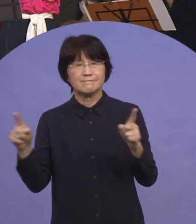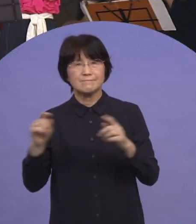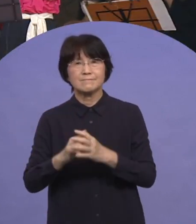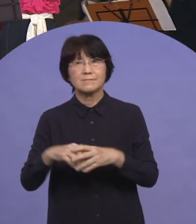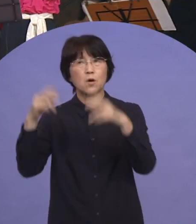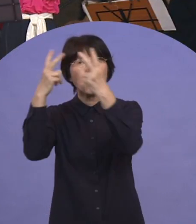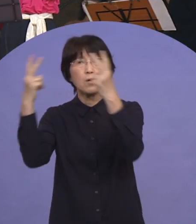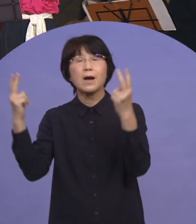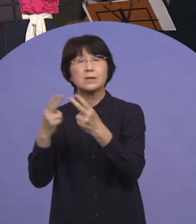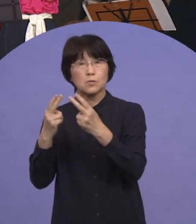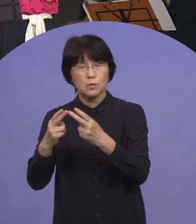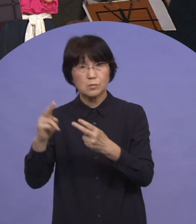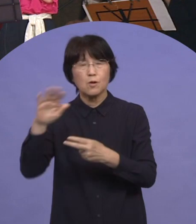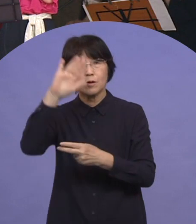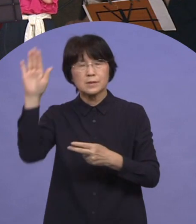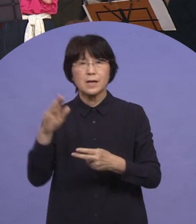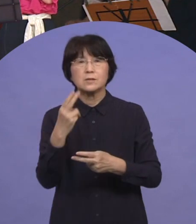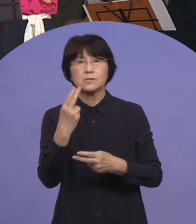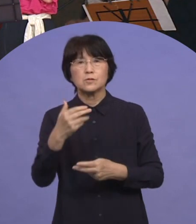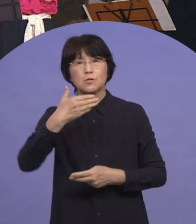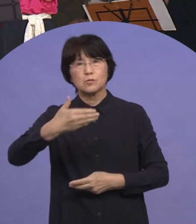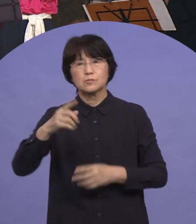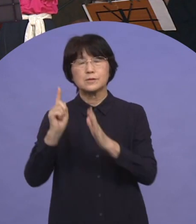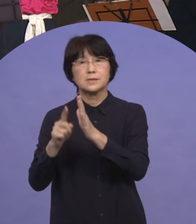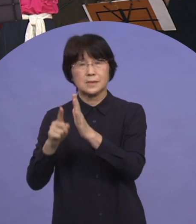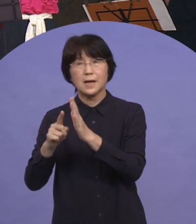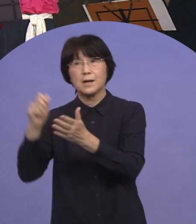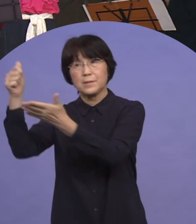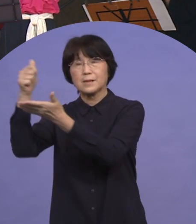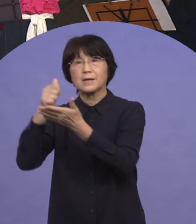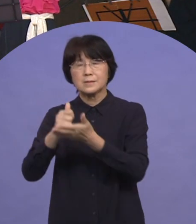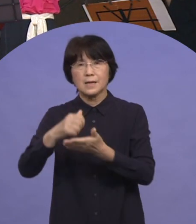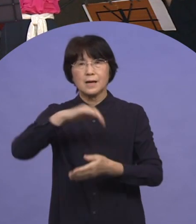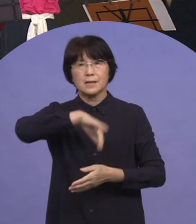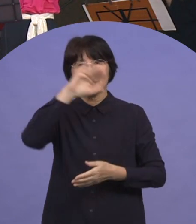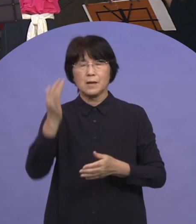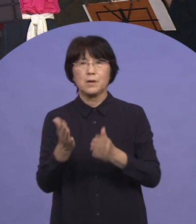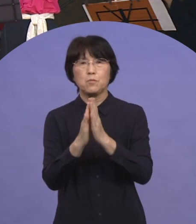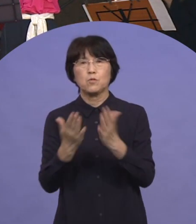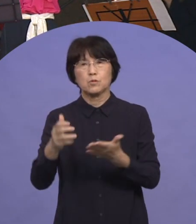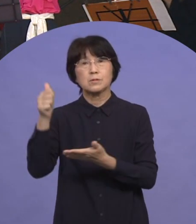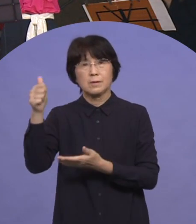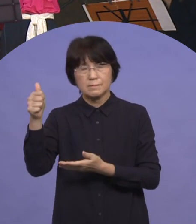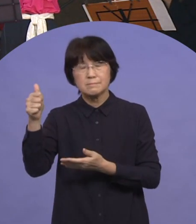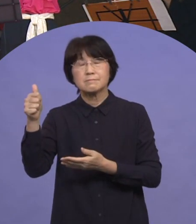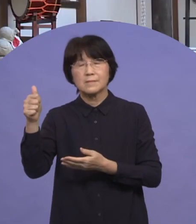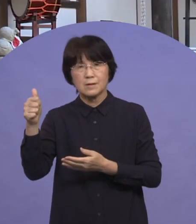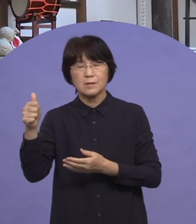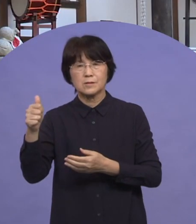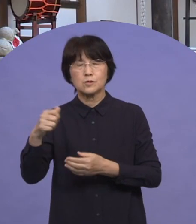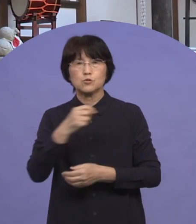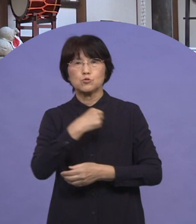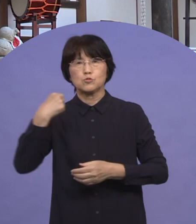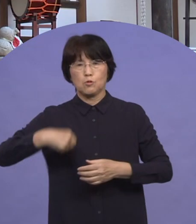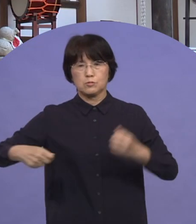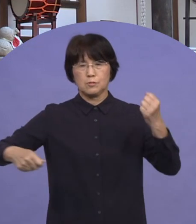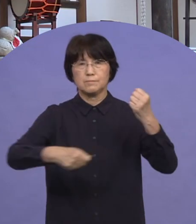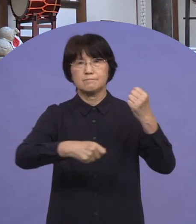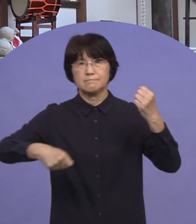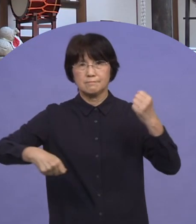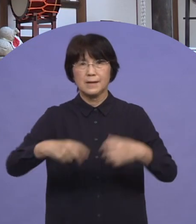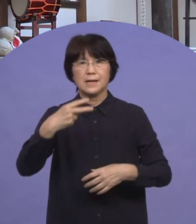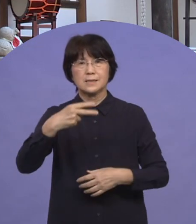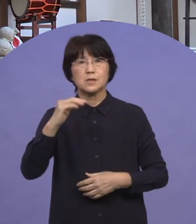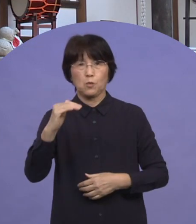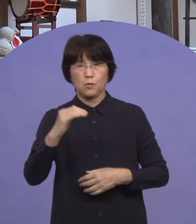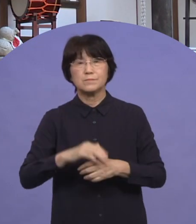寺から招かれた山本大雲老師による中国民族楽器二胡の演奏のほか、地域の子